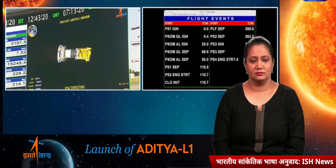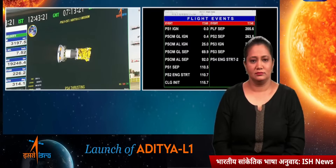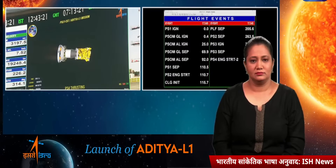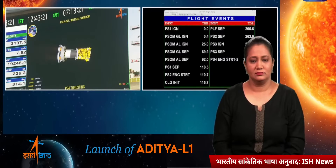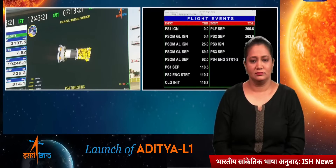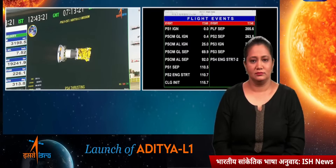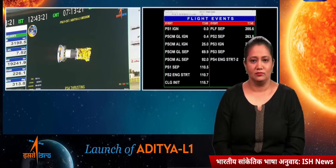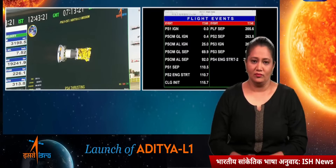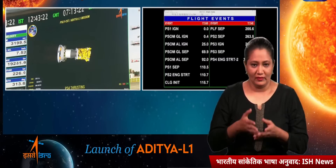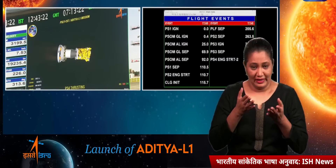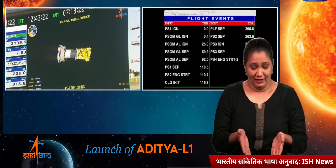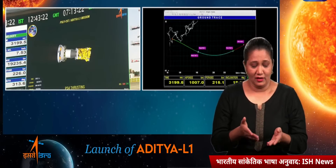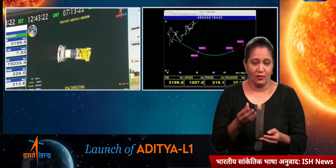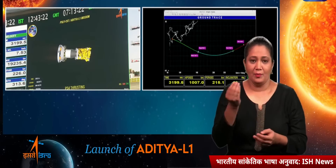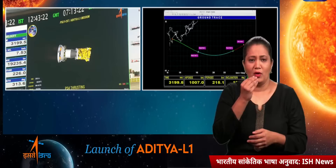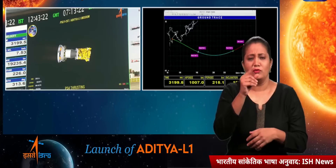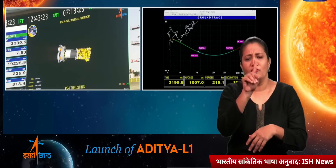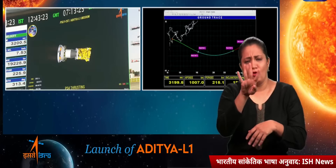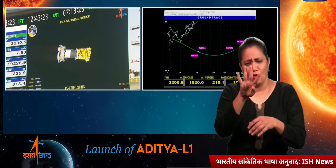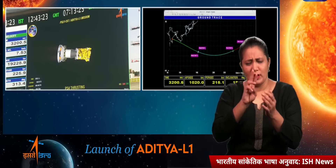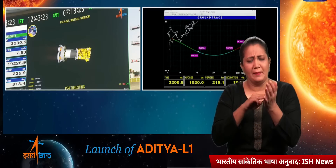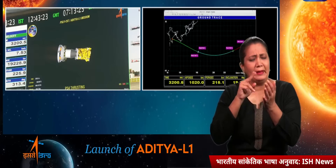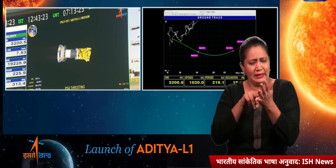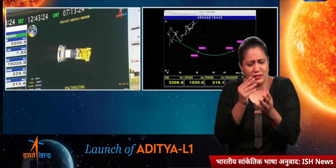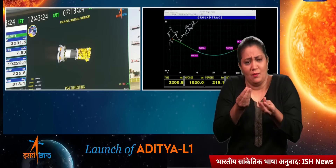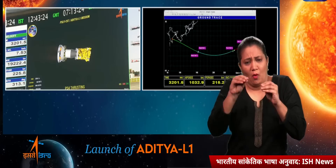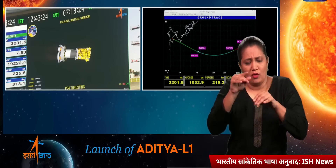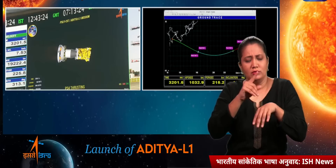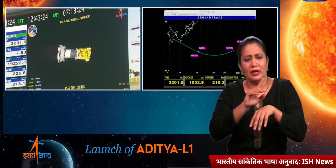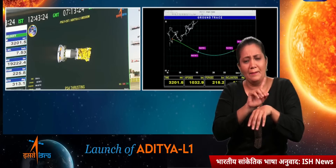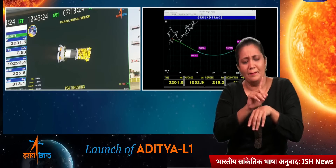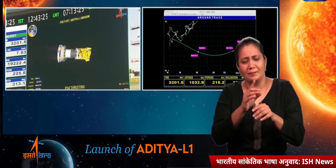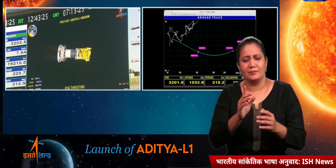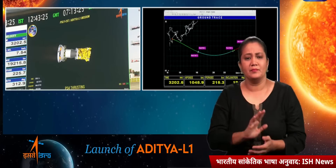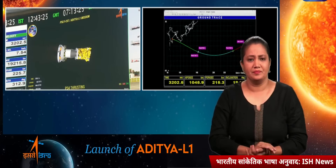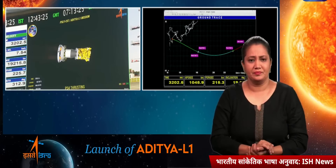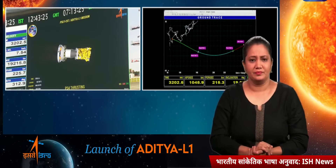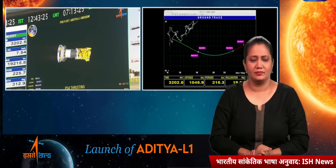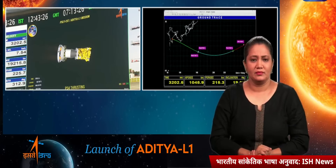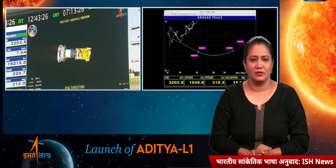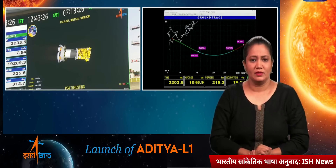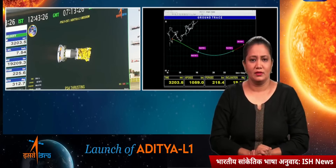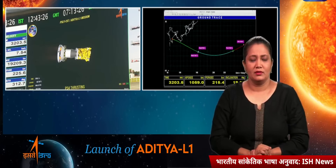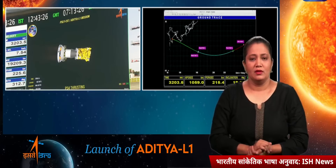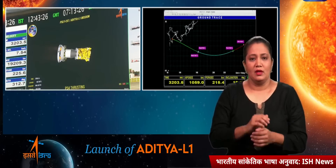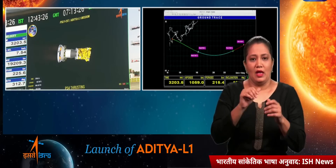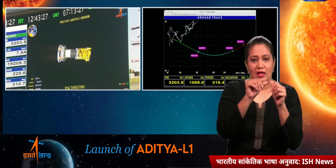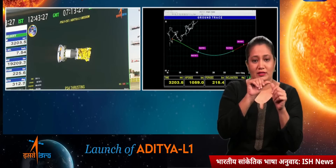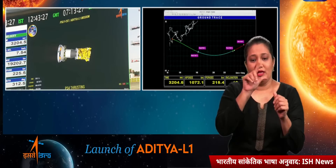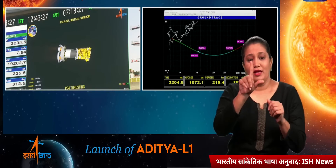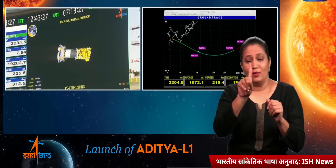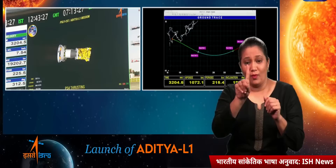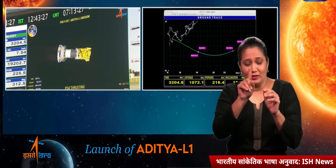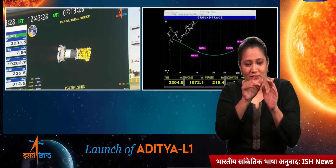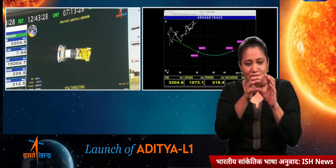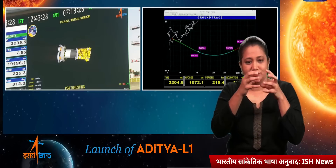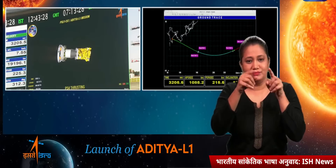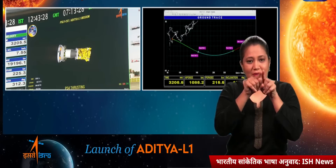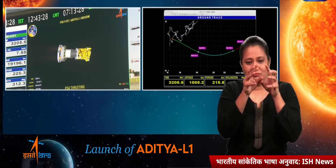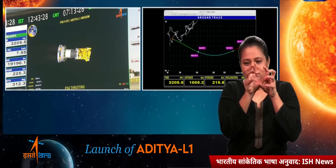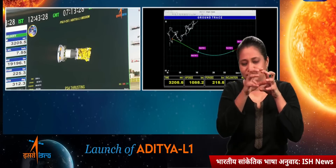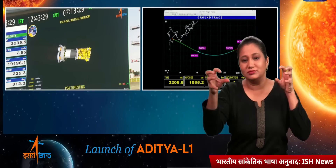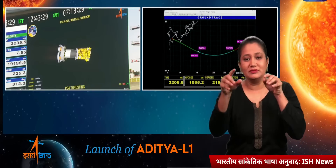जी हाँ, अभी भी लगभग 14 मिनट बाकी हैं हमारे अंतरिक्ष यान आदित्य L1 को अंतक्षेपण के